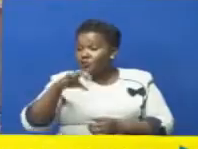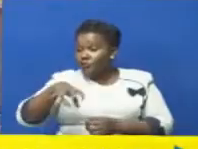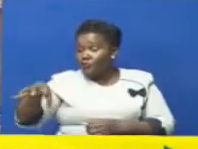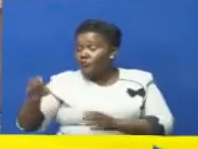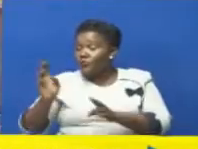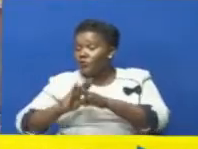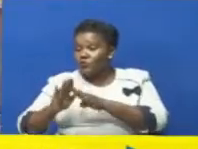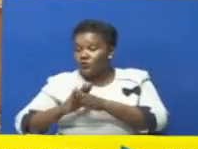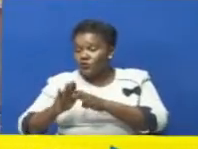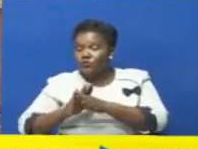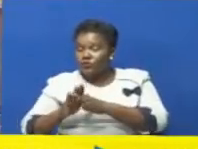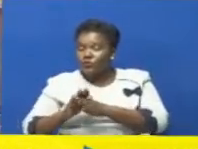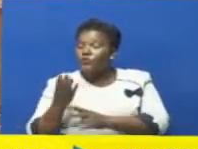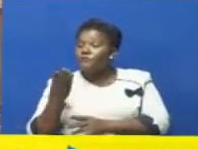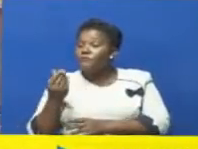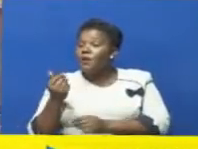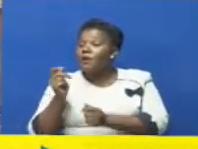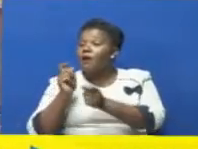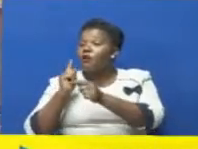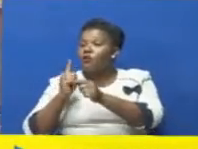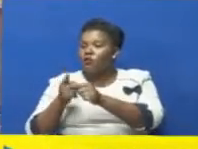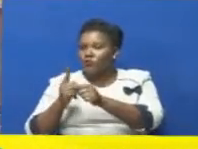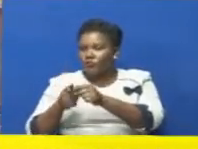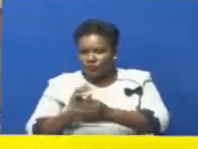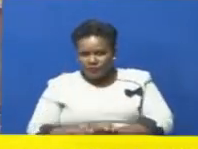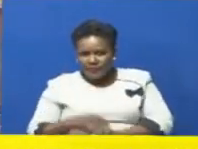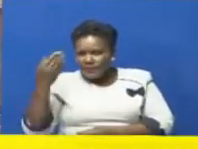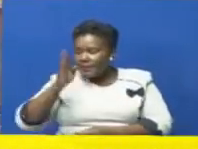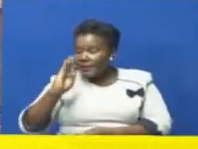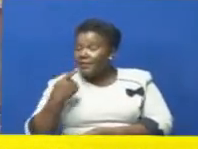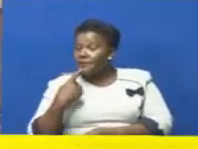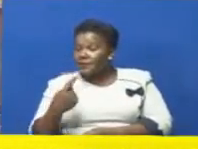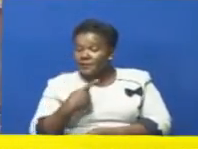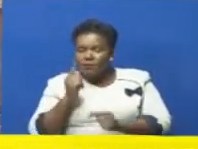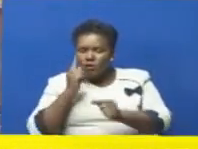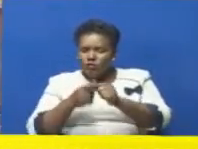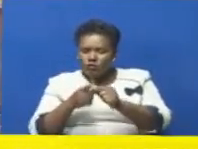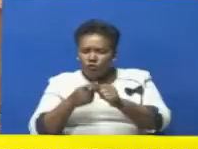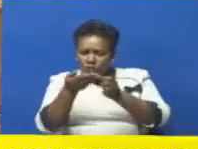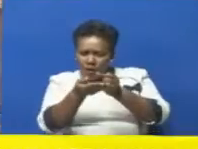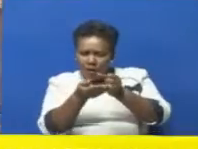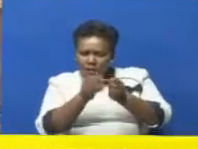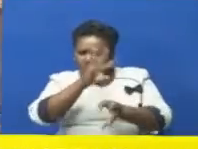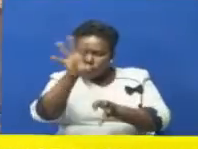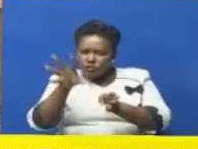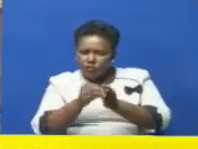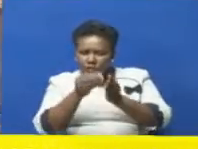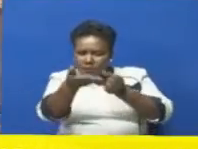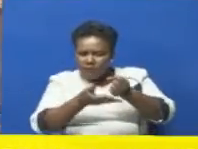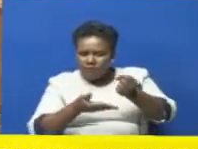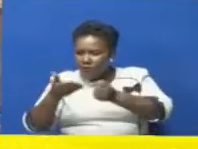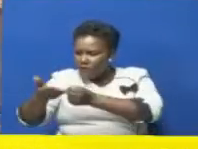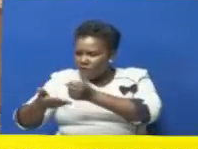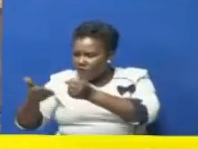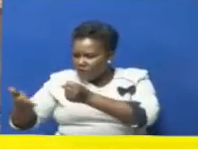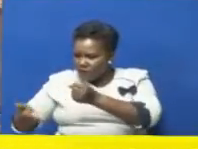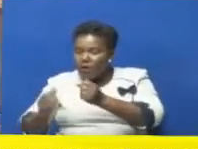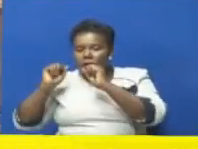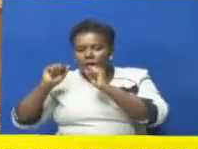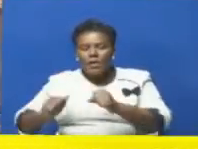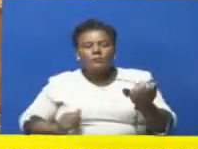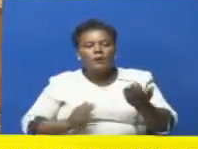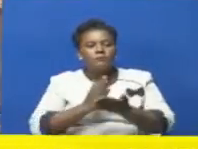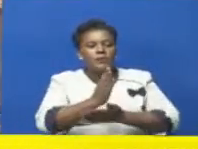ambayo imekuwa imesisitiza kwamba korosho zote zitakazovunwa Mtwara, Lindi, Kusini yote zitapitia bandari